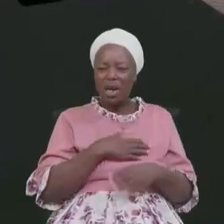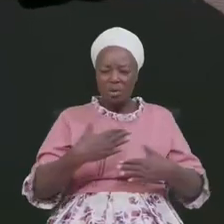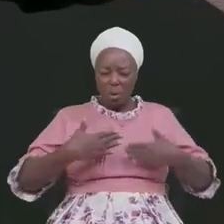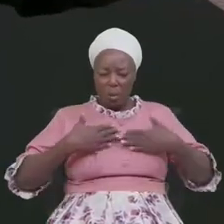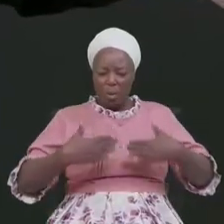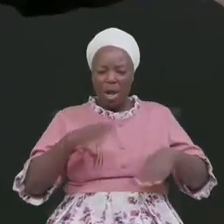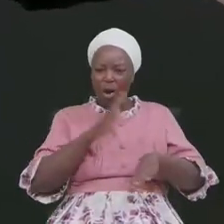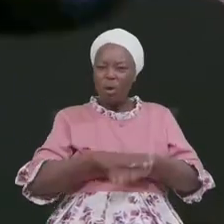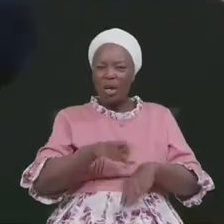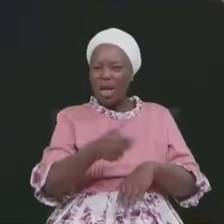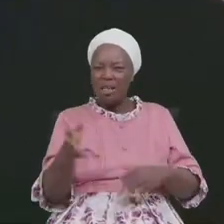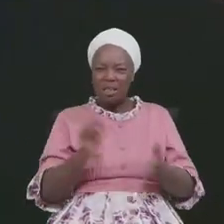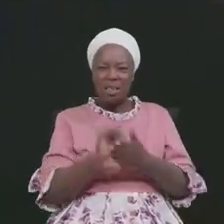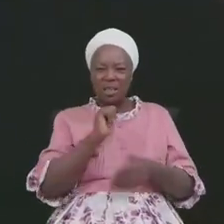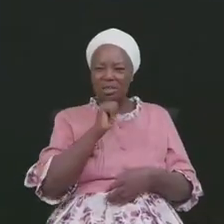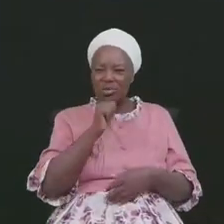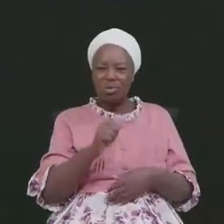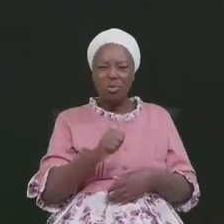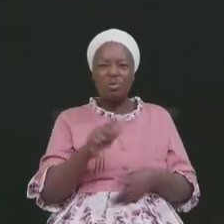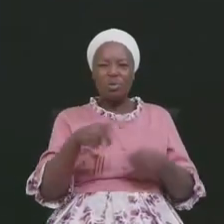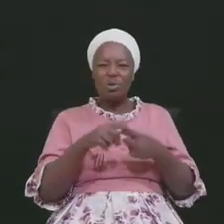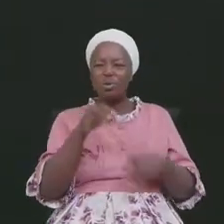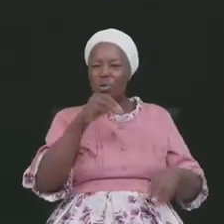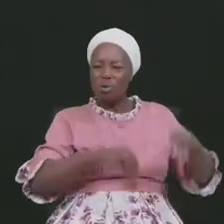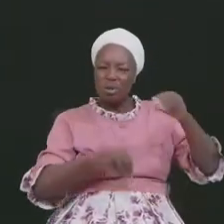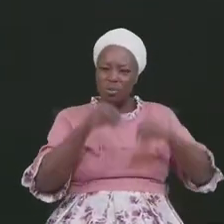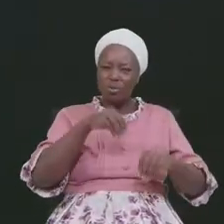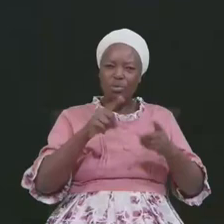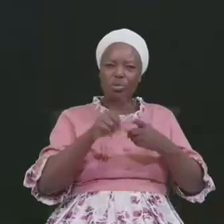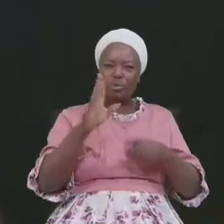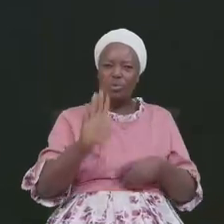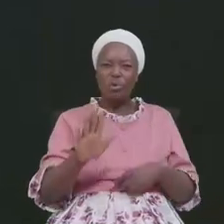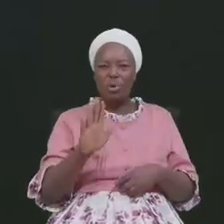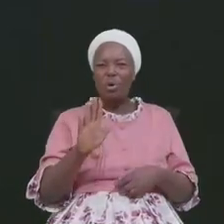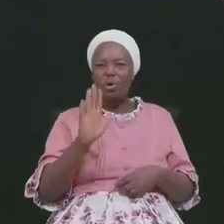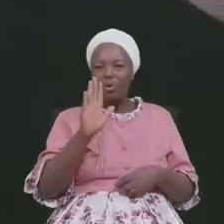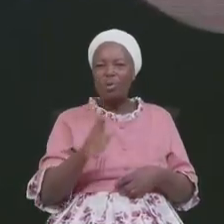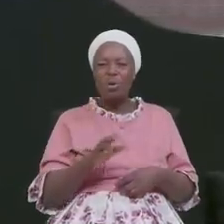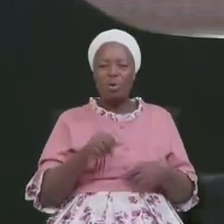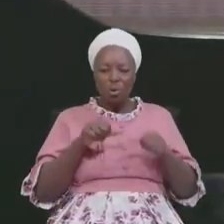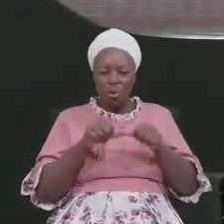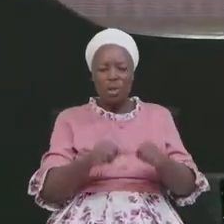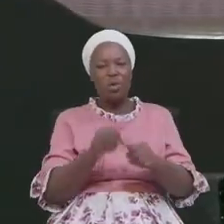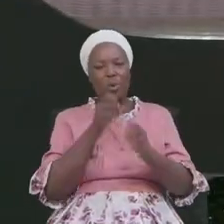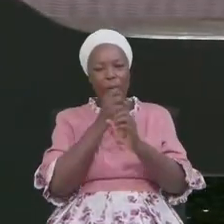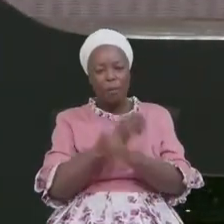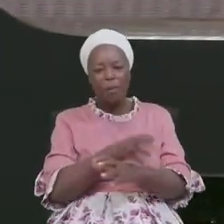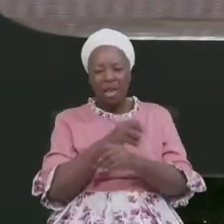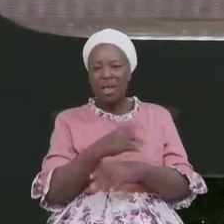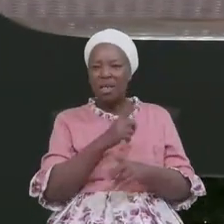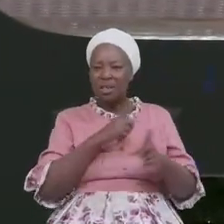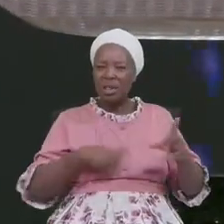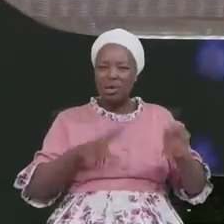qui ne va pas contribuer à ta marche de l'avant. Et Dieu te donne